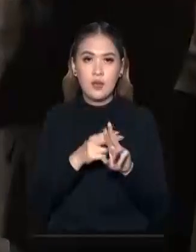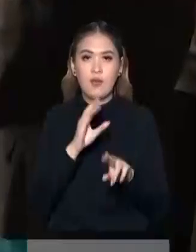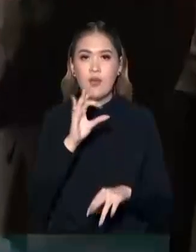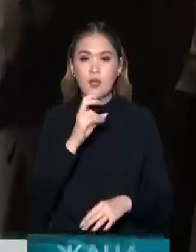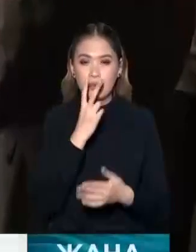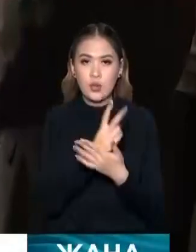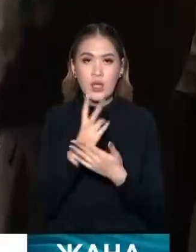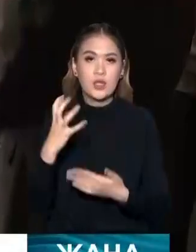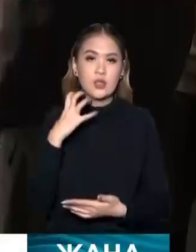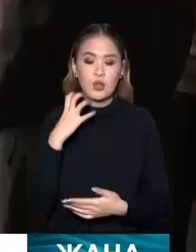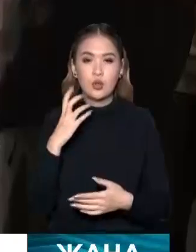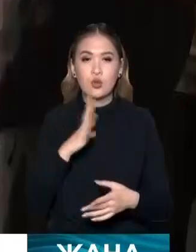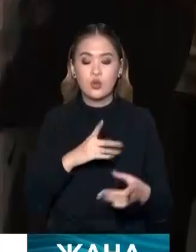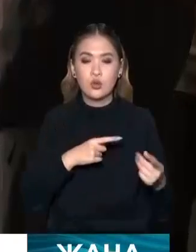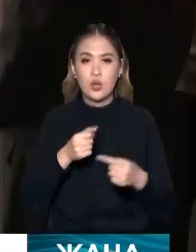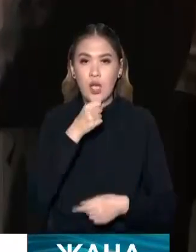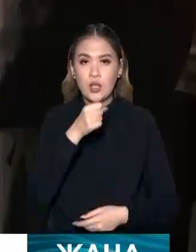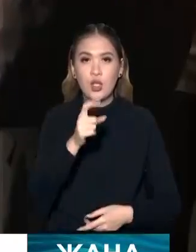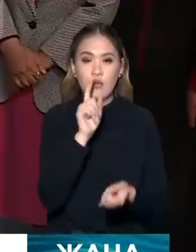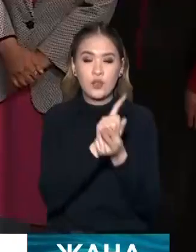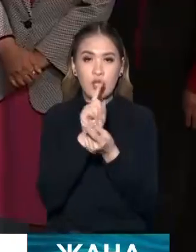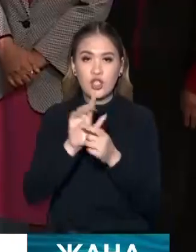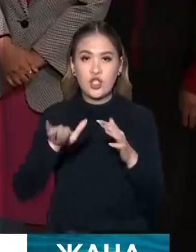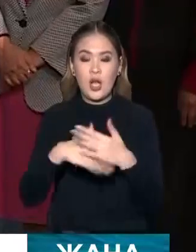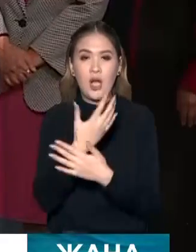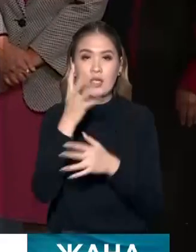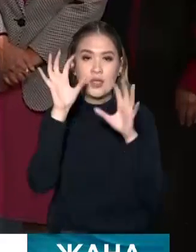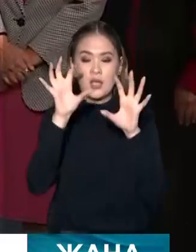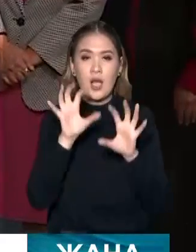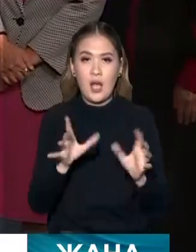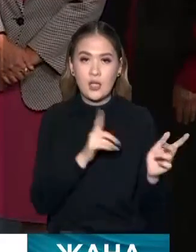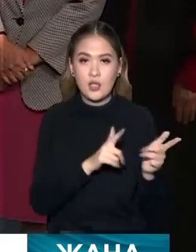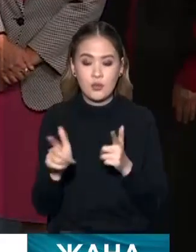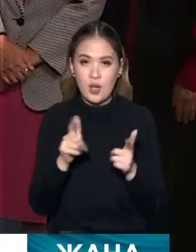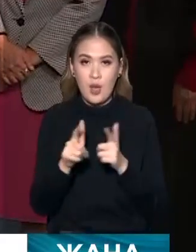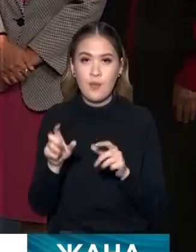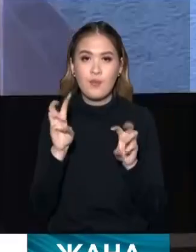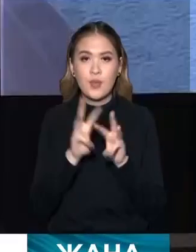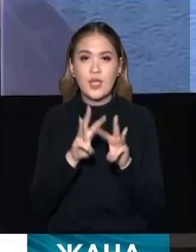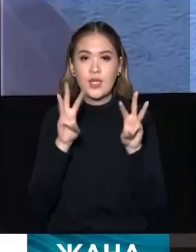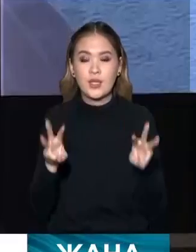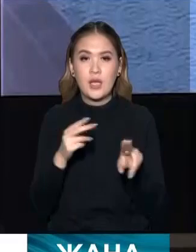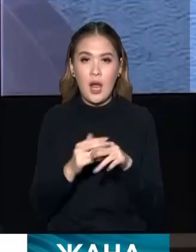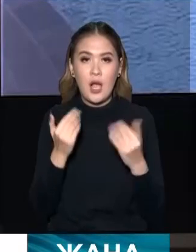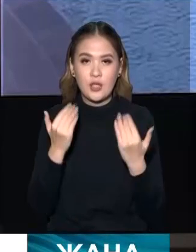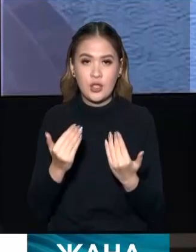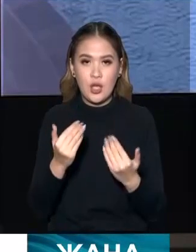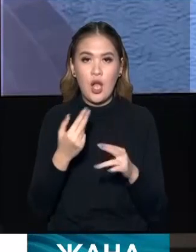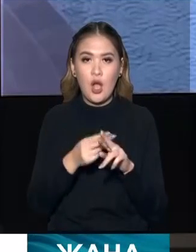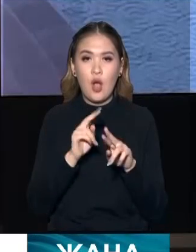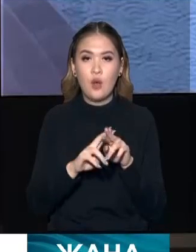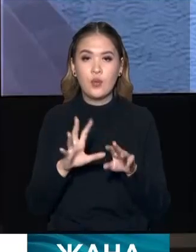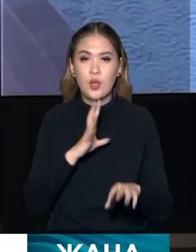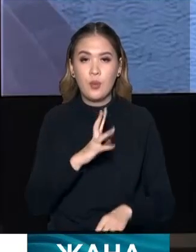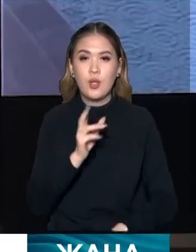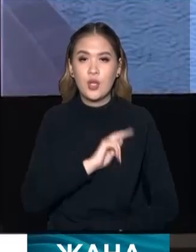басшысы қызылордалық журналистермен жүздесуінде жаңа заң жобасының әзірленіп жатқанын айтты. Министр қазіргі қоғамда